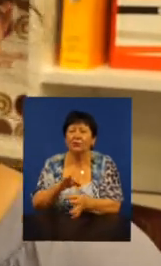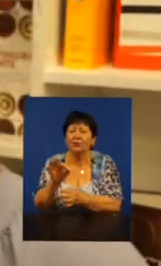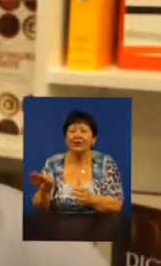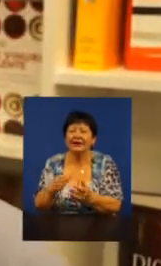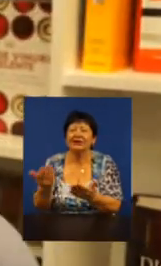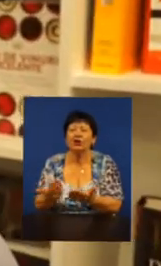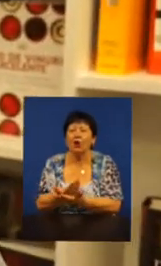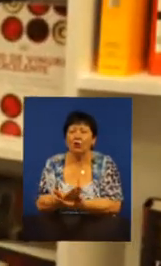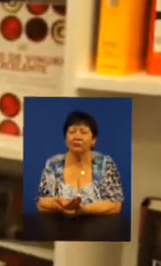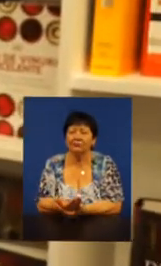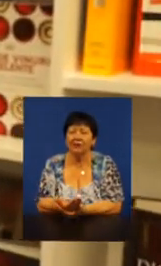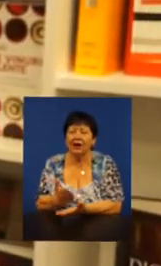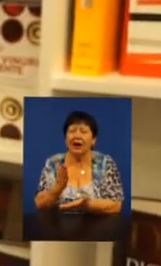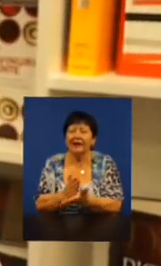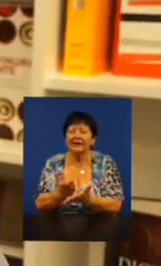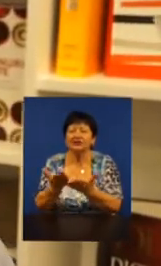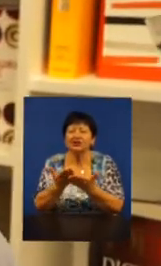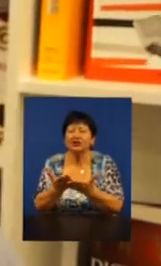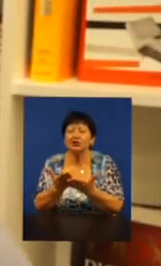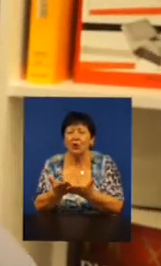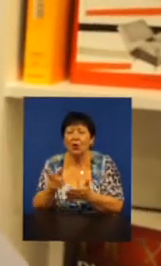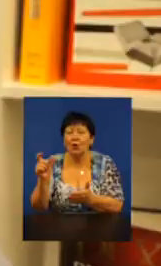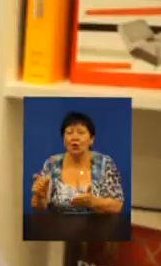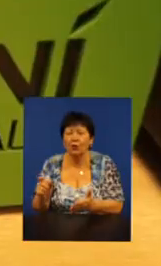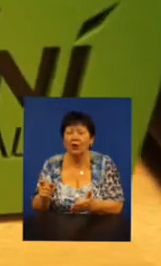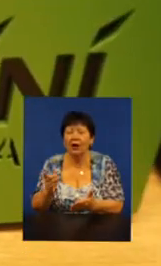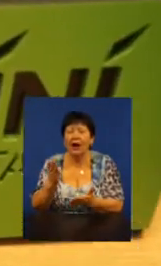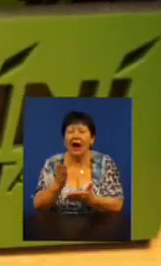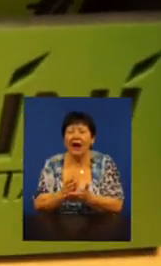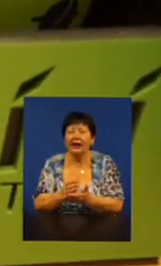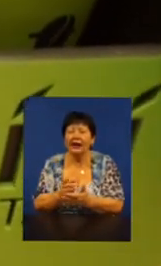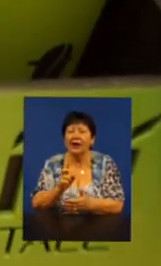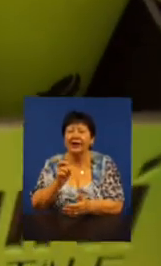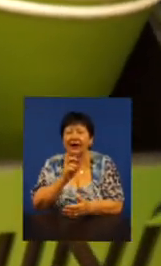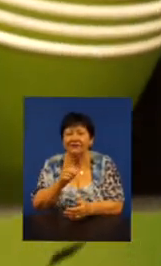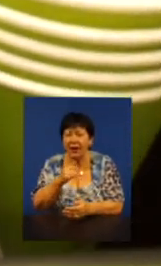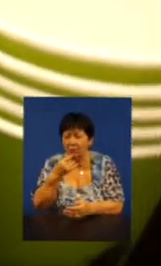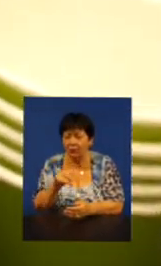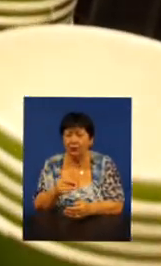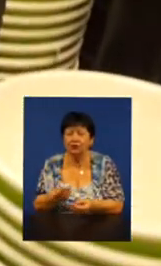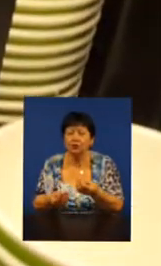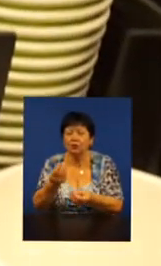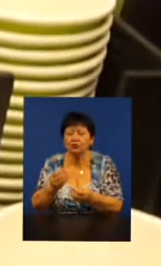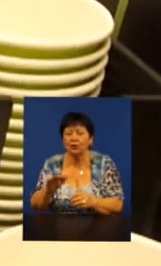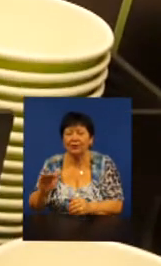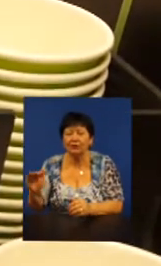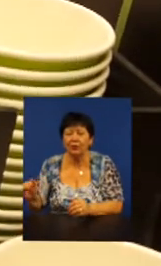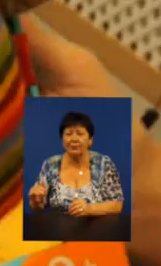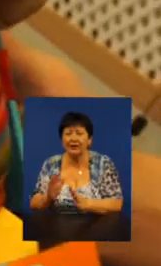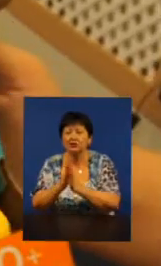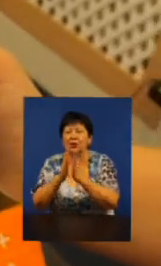nou, adică aici cititorul are și o cafea bună și un joc pentru copil și o